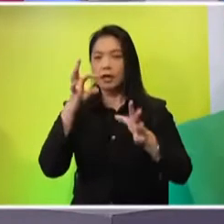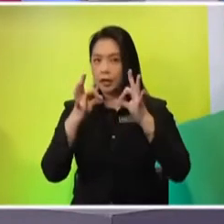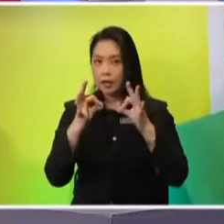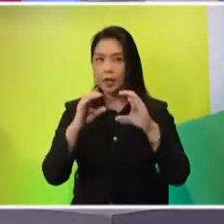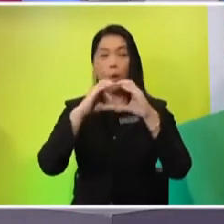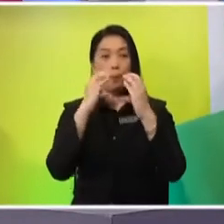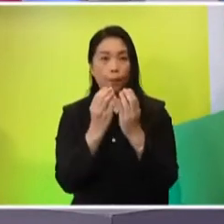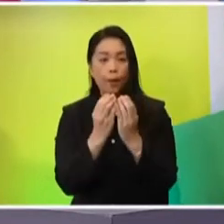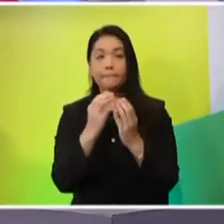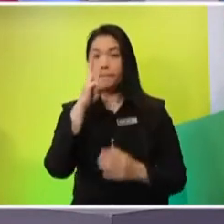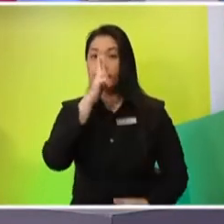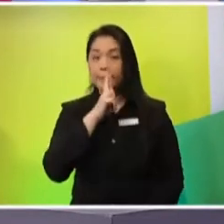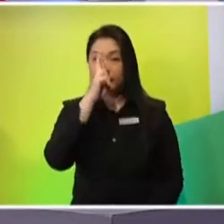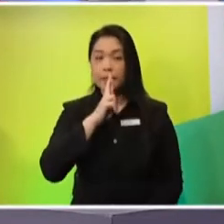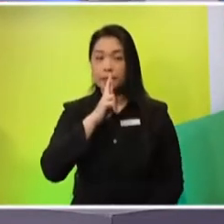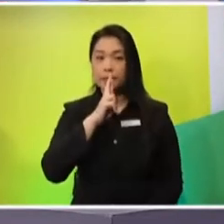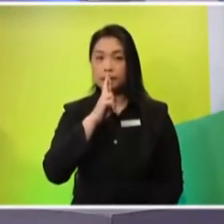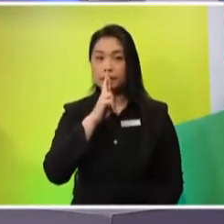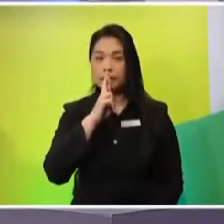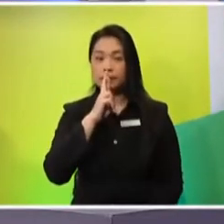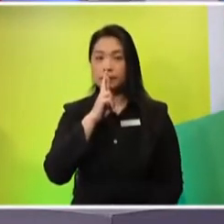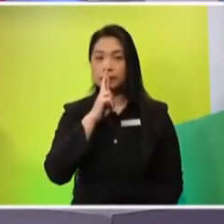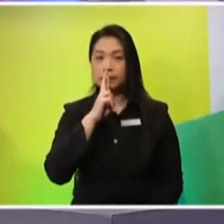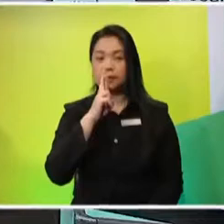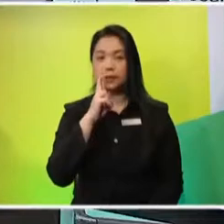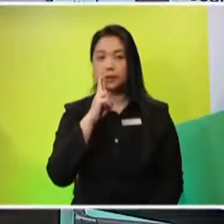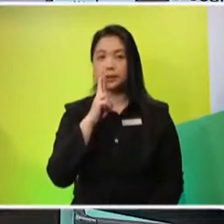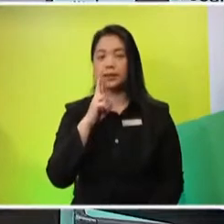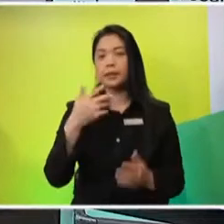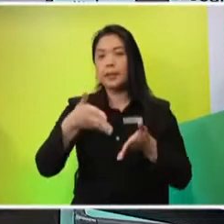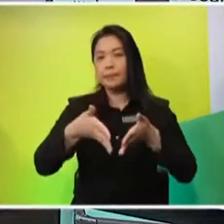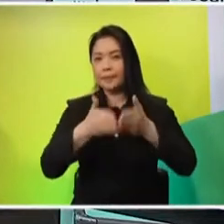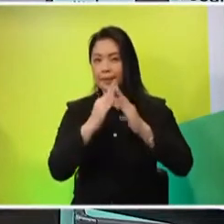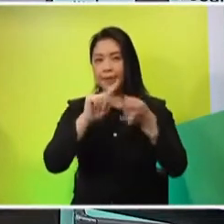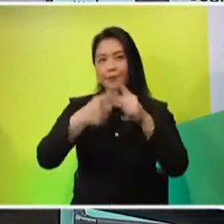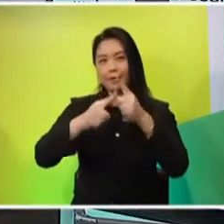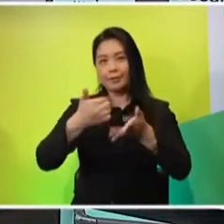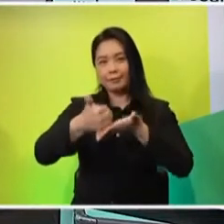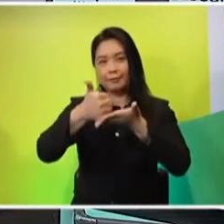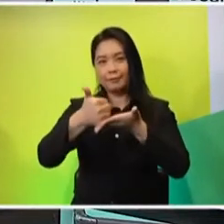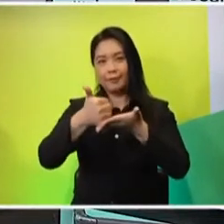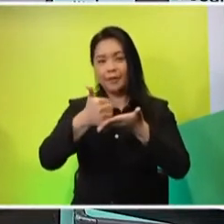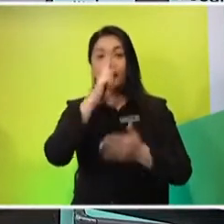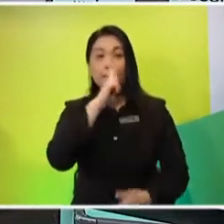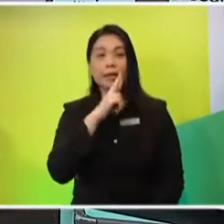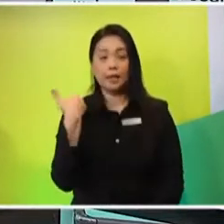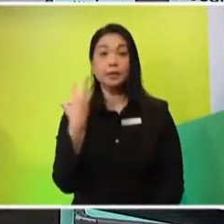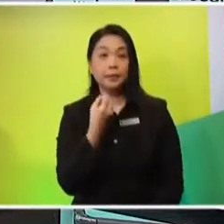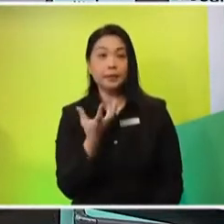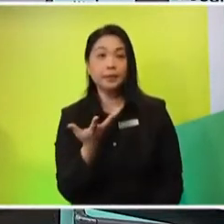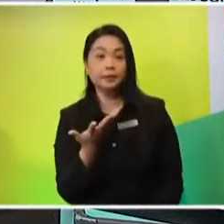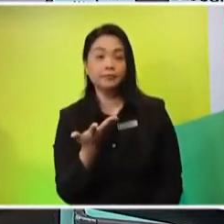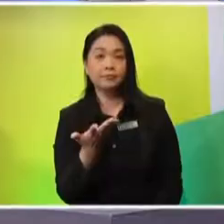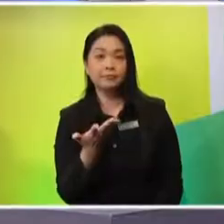merah? Kalau bola merah, okay, kawan-kawan. Kita minta kawan-kawan kita tolong jawabkanlah. Kalau bola merah ada berapa tu? Ada berapa